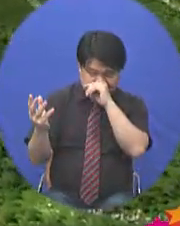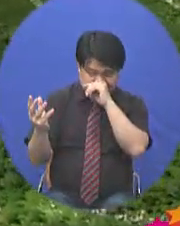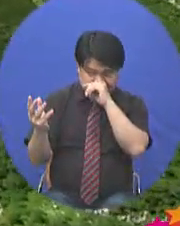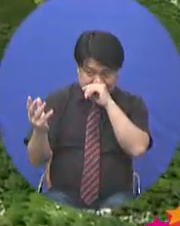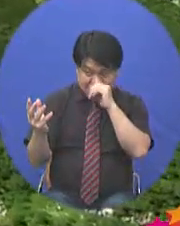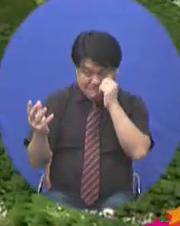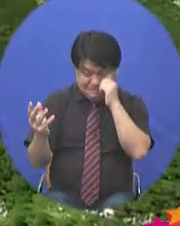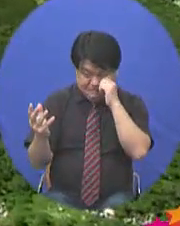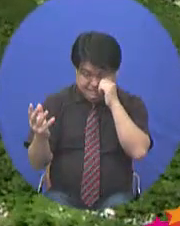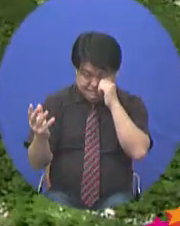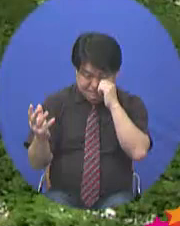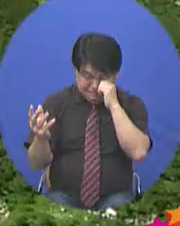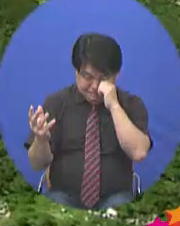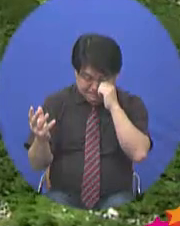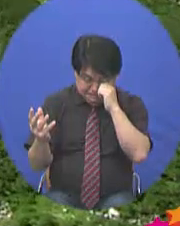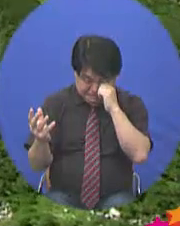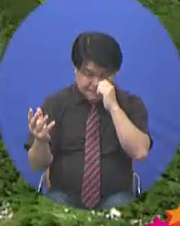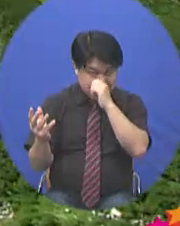바라보며